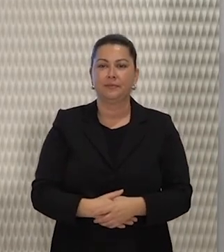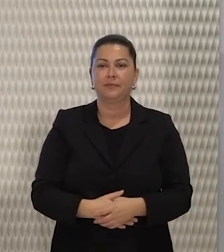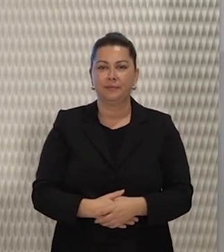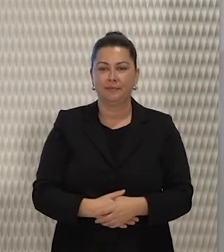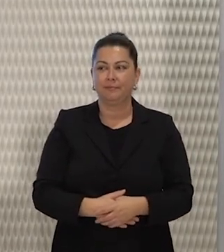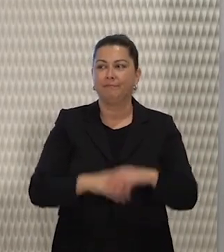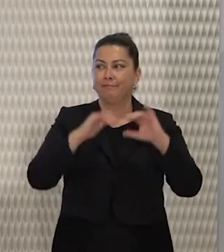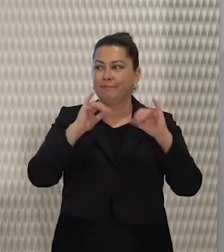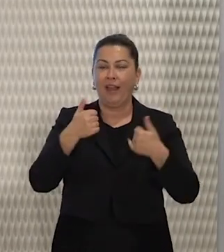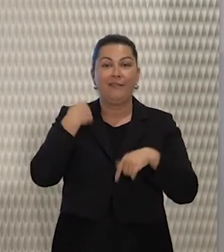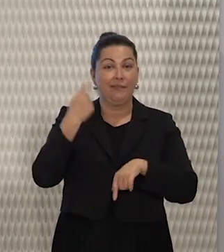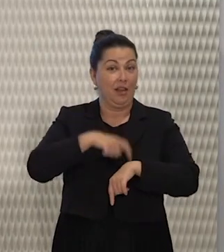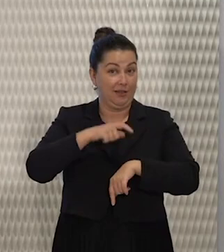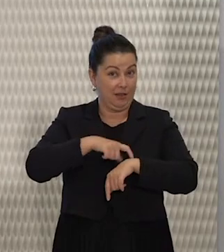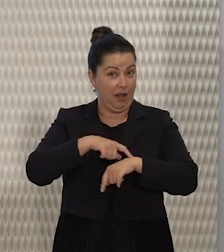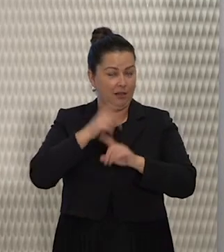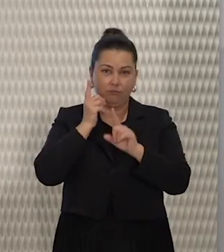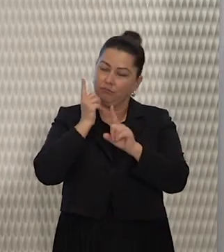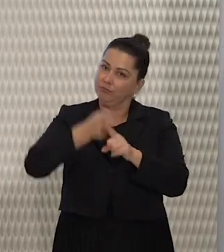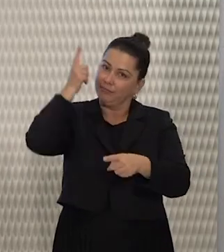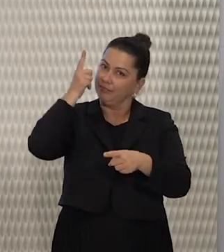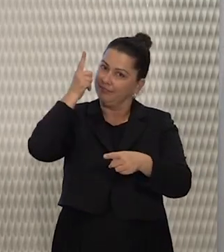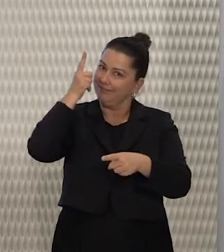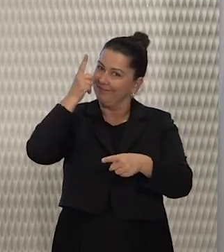Wir haben die Zeit eingehalten, sehe ich gerade.